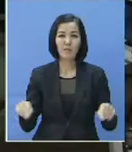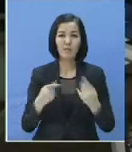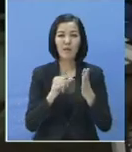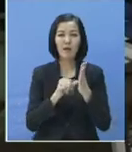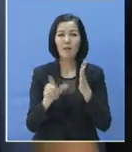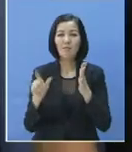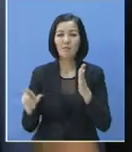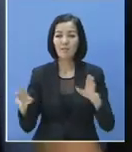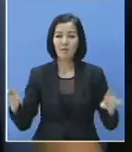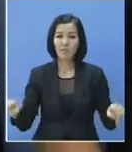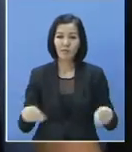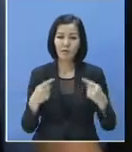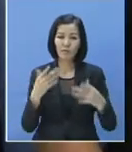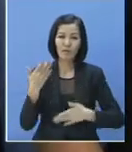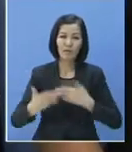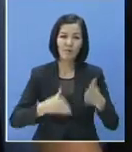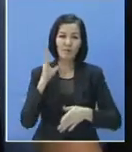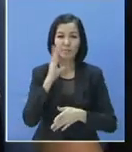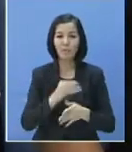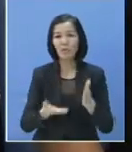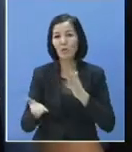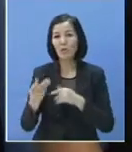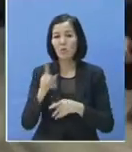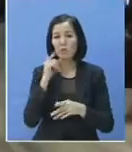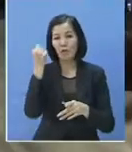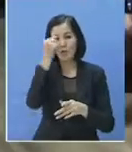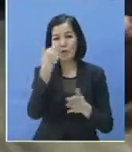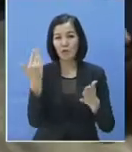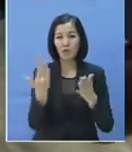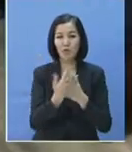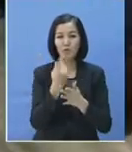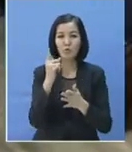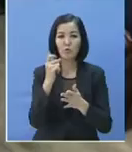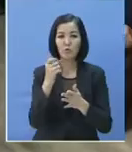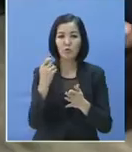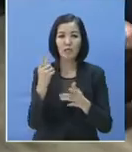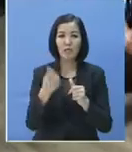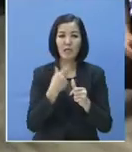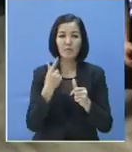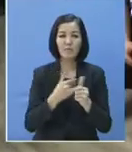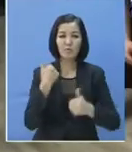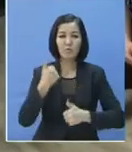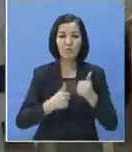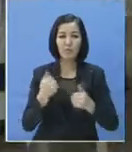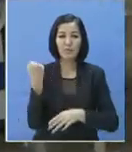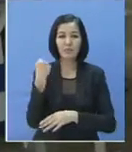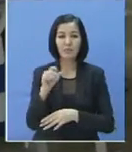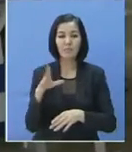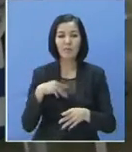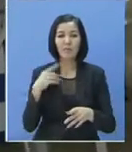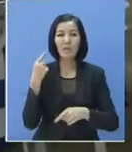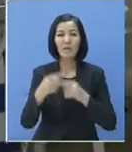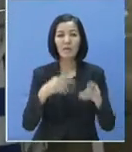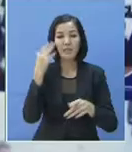тұрып кетуіне сеп болды. Бұл ғана емес, өткен жылы жас кәсіпкер 100 жаңа есім жобасына қатысып жеңімпаз атанды. Елдостың ендігі